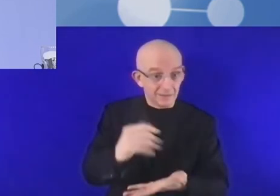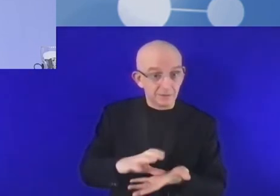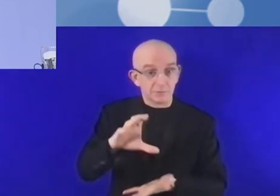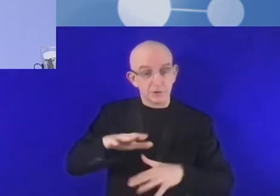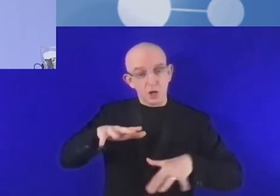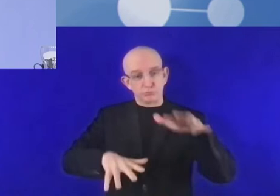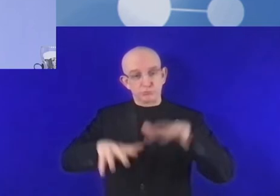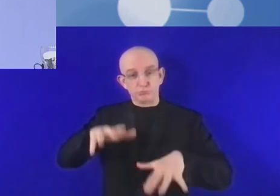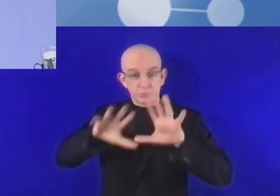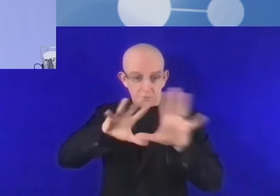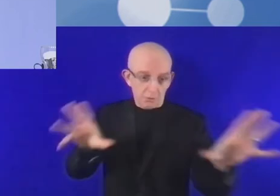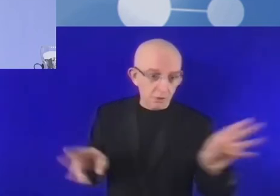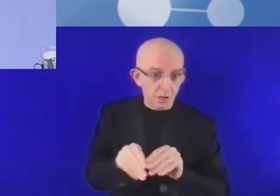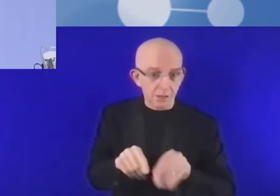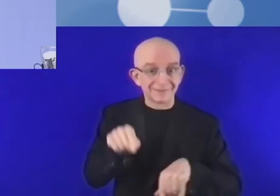我们可以发现